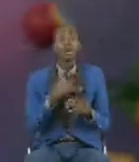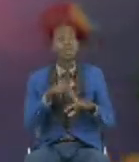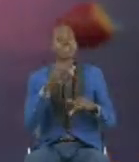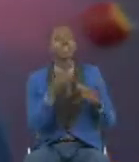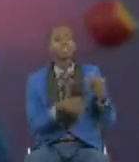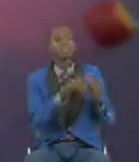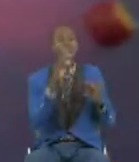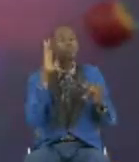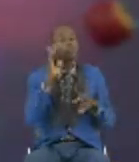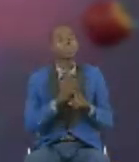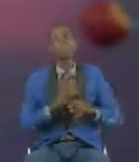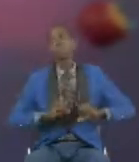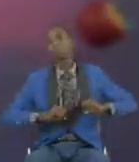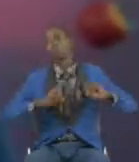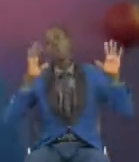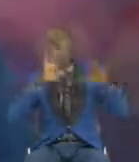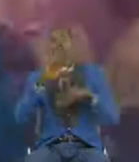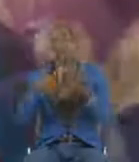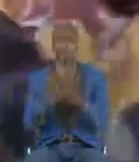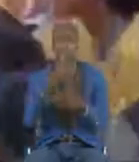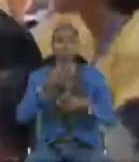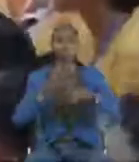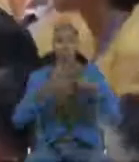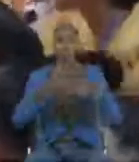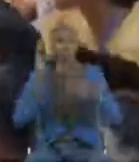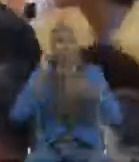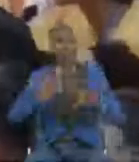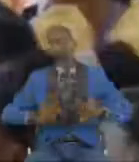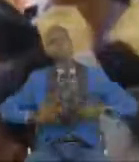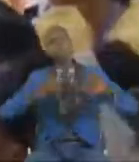il sera fatigué. Tous tes persécuteurs seront fatigués.